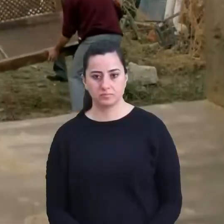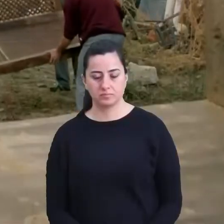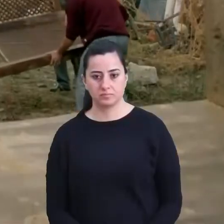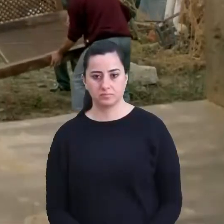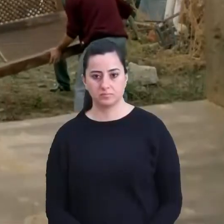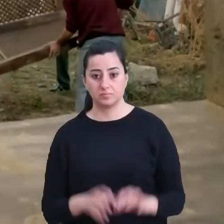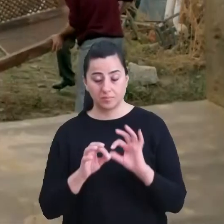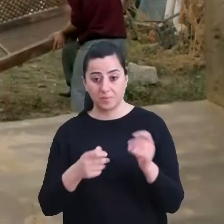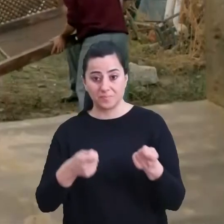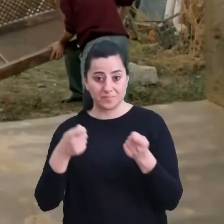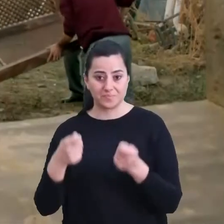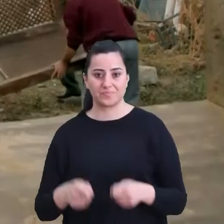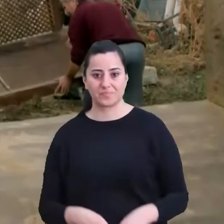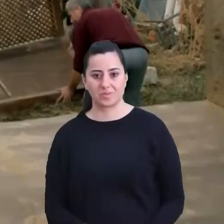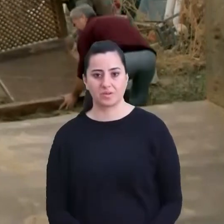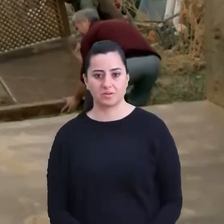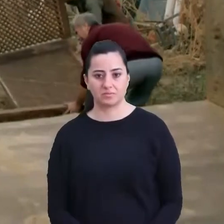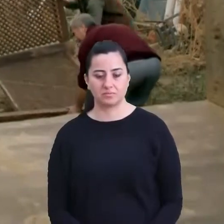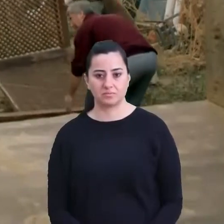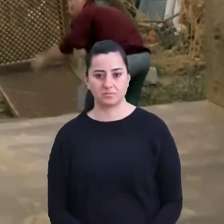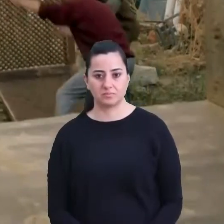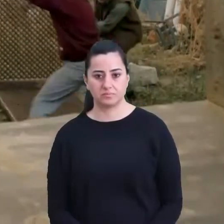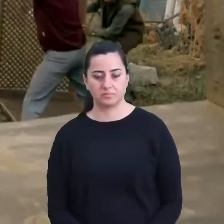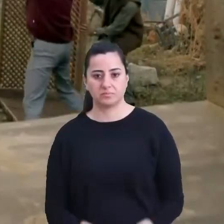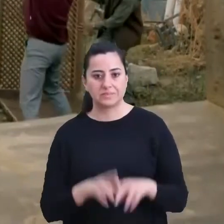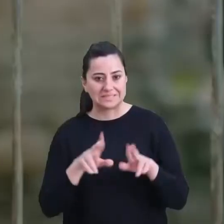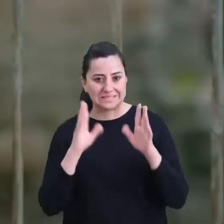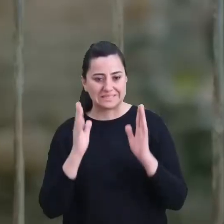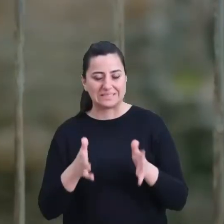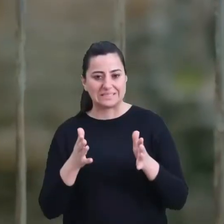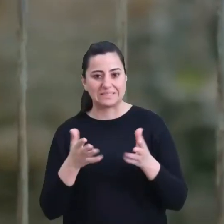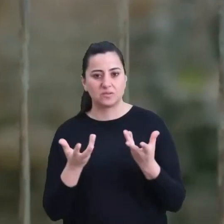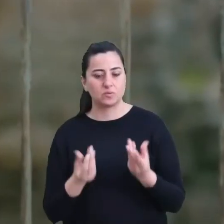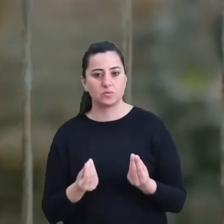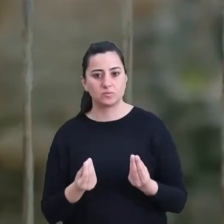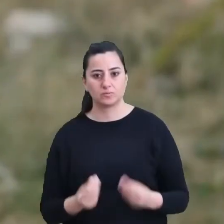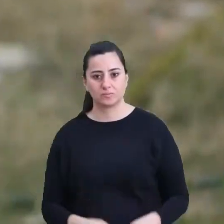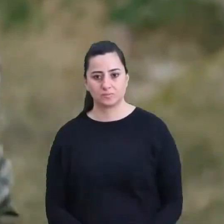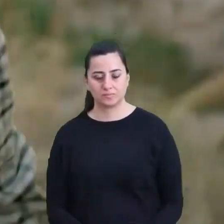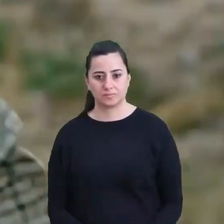ya. Vay. Ay. Lah, ne oluyor lan?